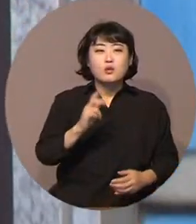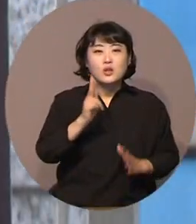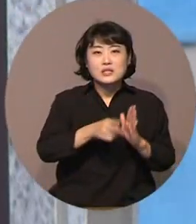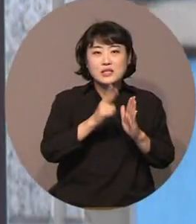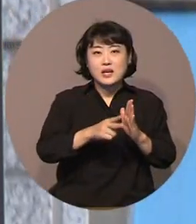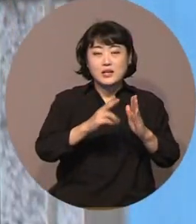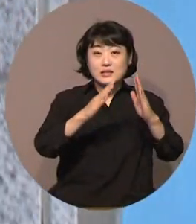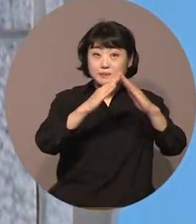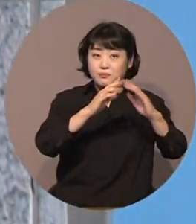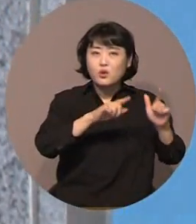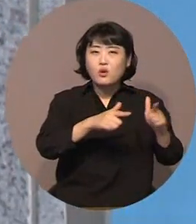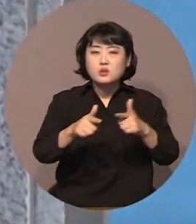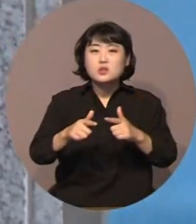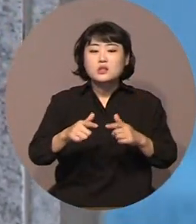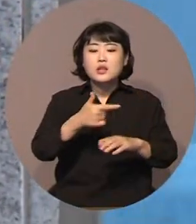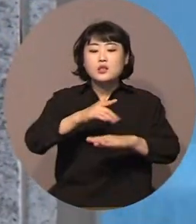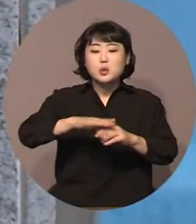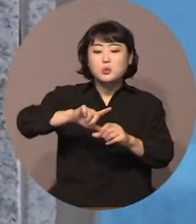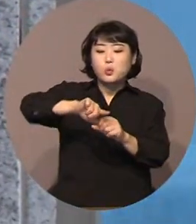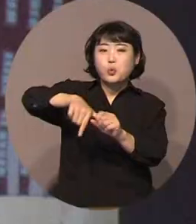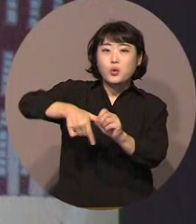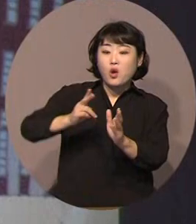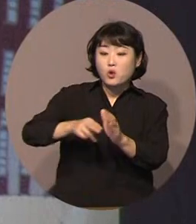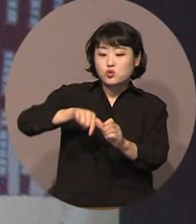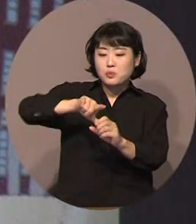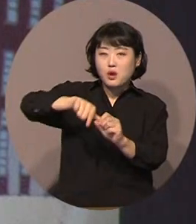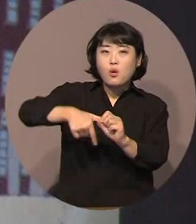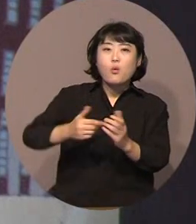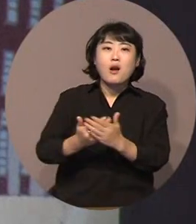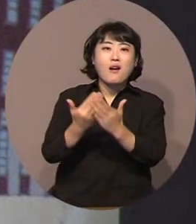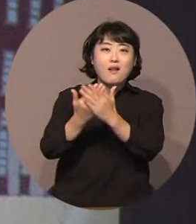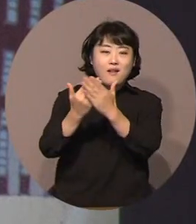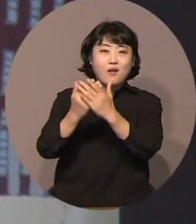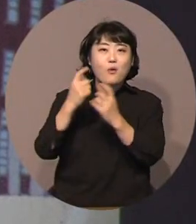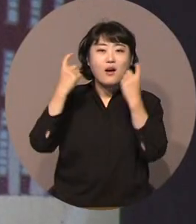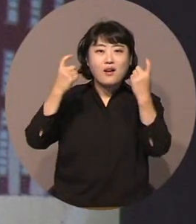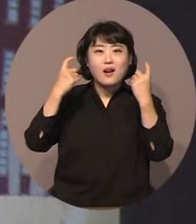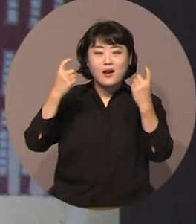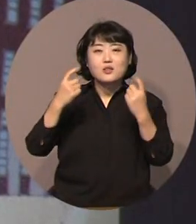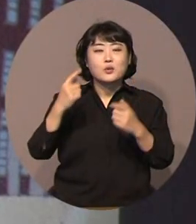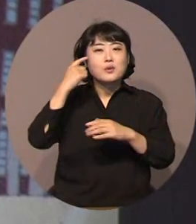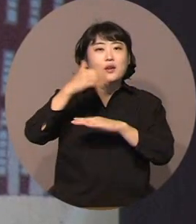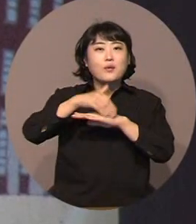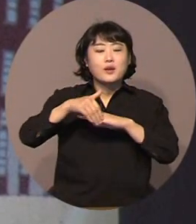대전의 문화와 역사를 상징하는 관광지로 개발될 것이라고 설명했습니다